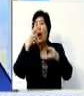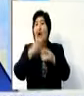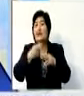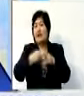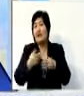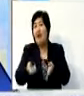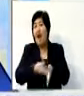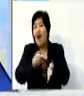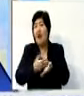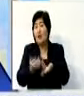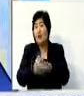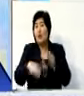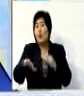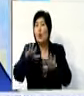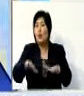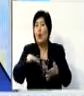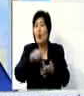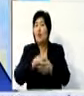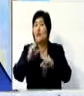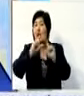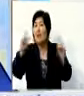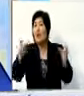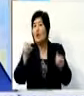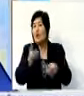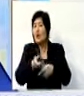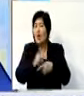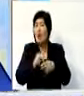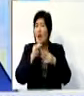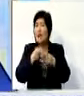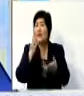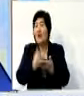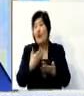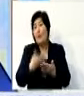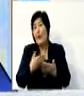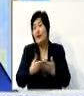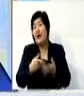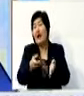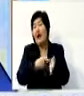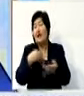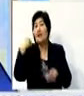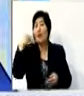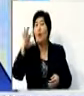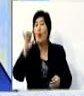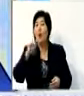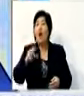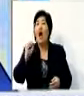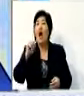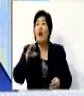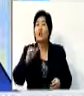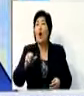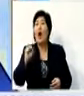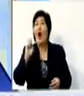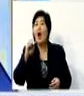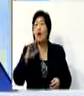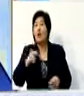анықтау. Мұндай жағдайлар аймақта орналасқан ғимараттарға да едәуір әсерін тигізеді. Мәселен, Қарағанды, Ақтөбе, Орал, Атырау, Ақтау және